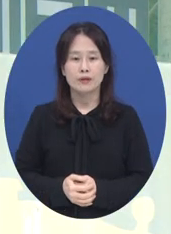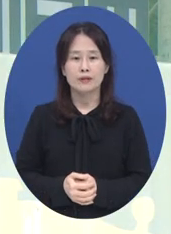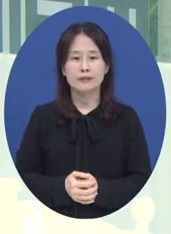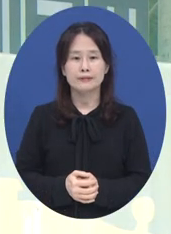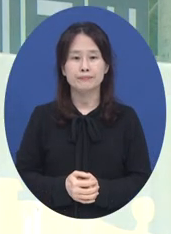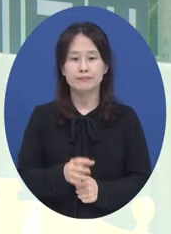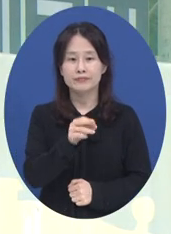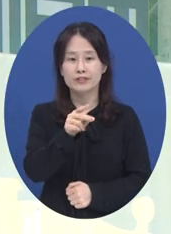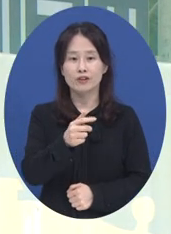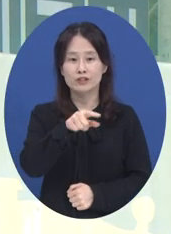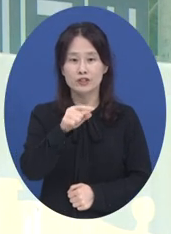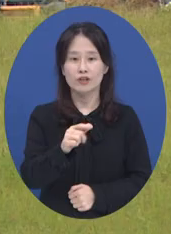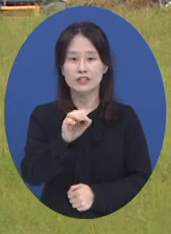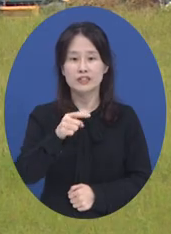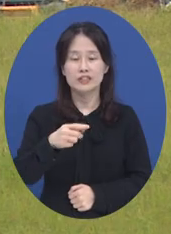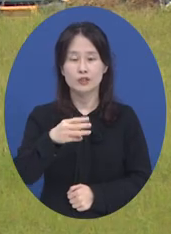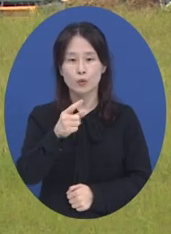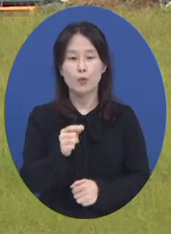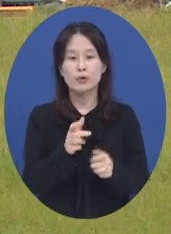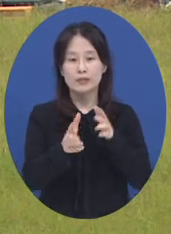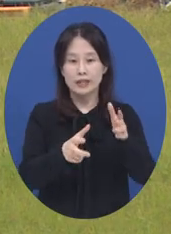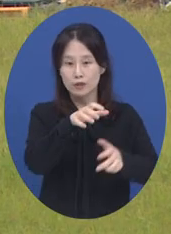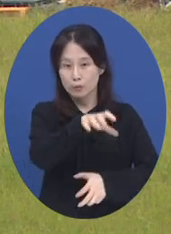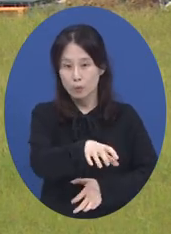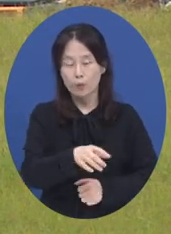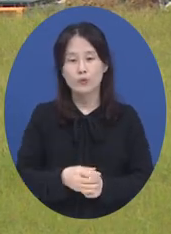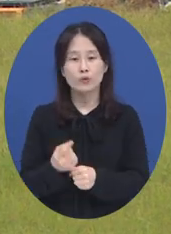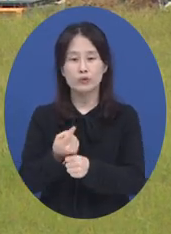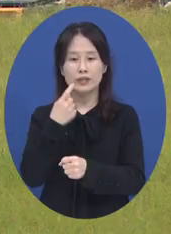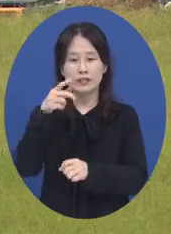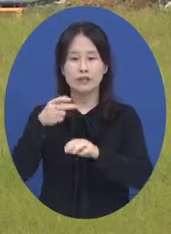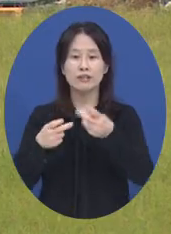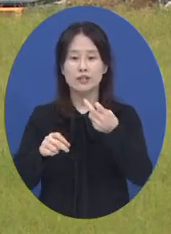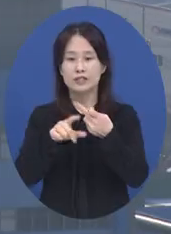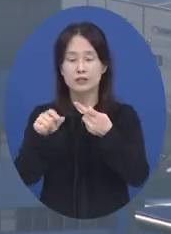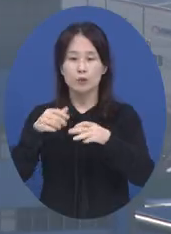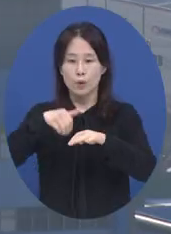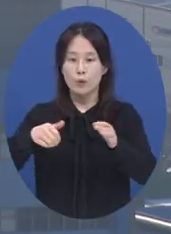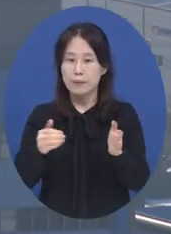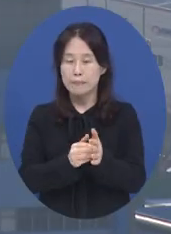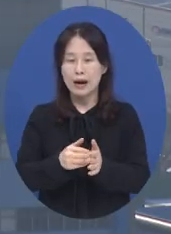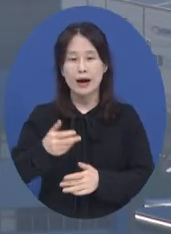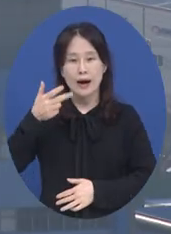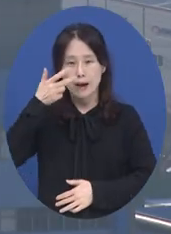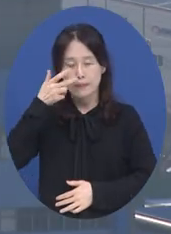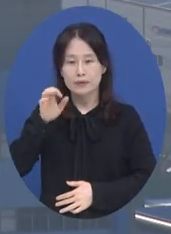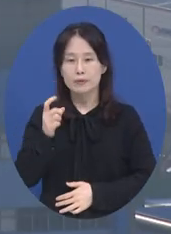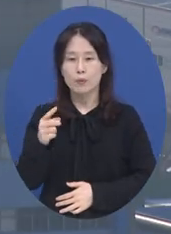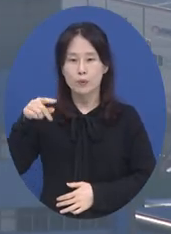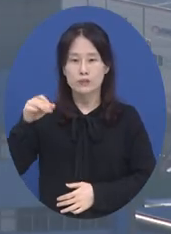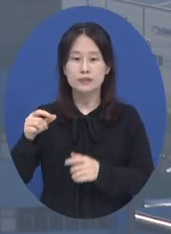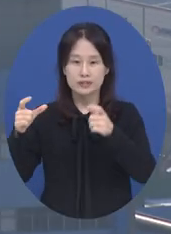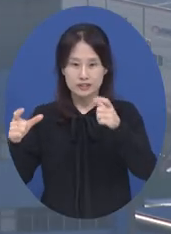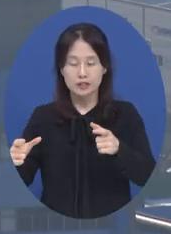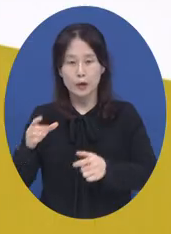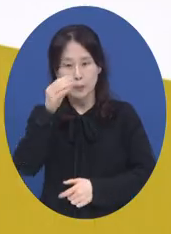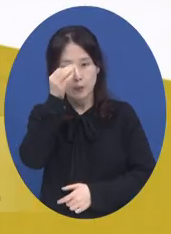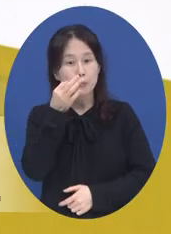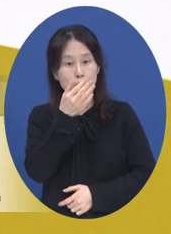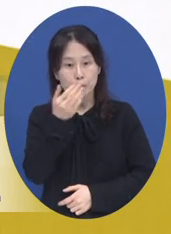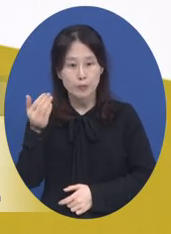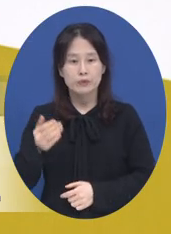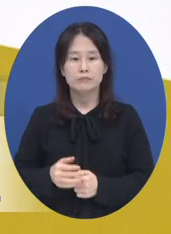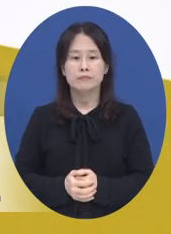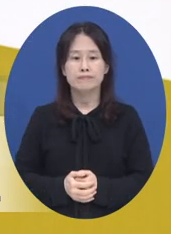예정인 연천 은 통 일반산업단지 와 지난해 12월 준공된 평택 포승 지구가 시범 산업단지 입니다